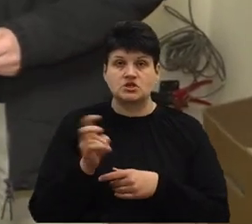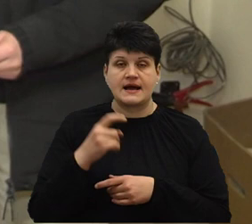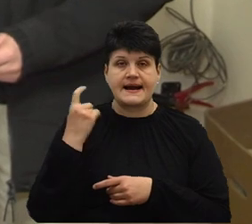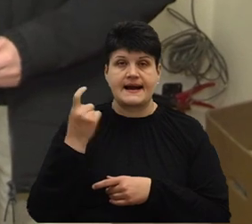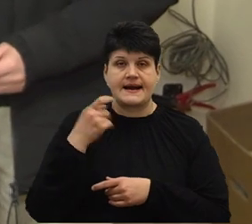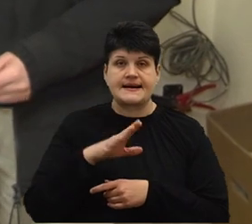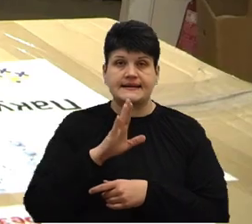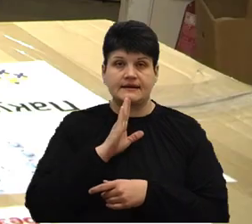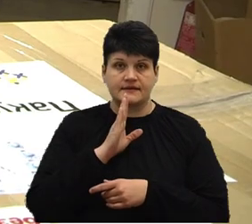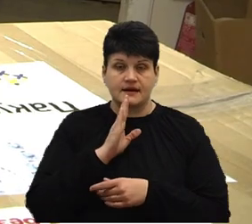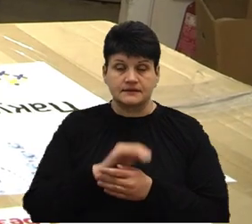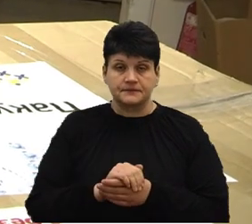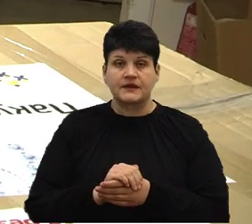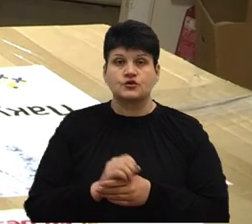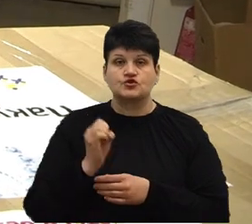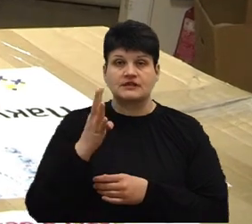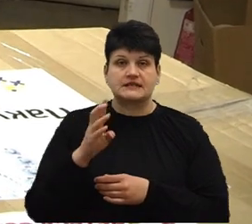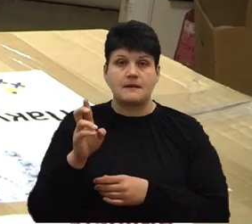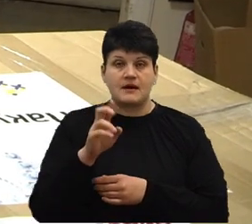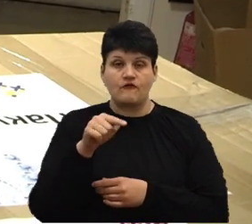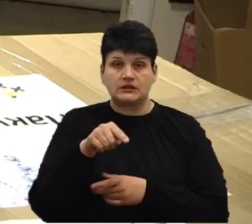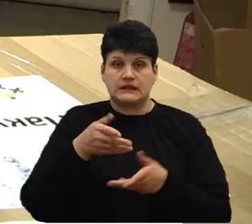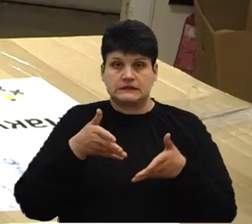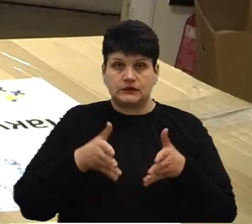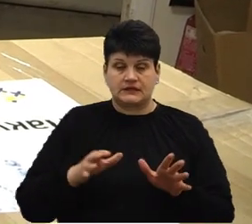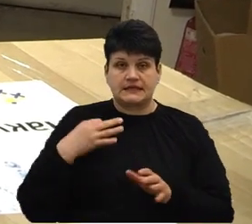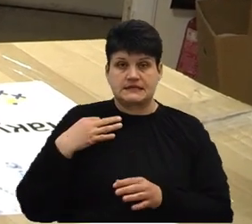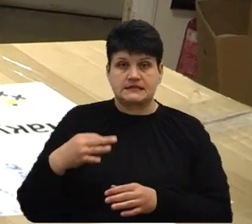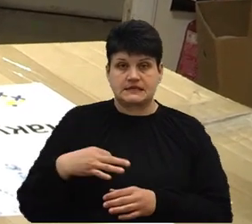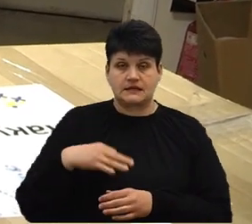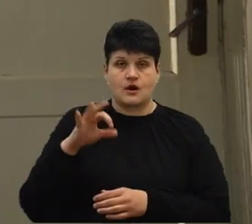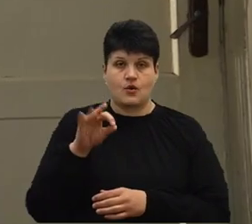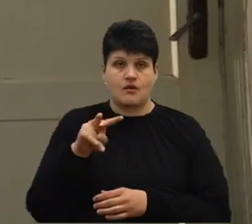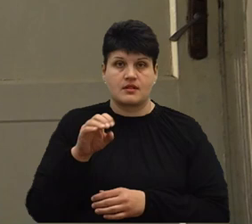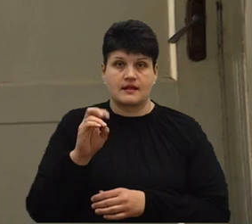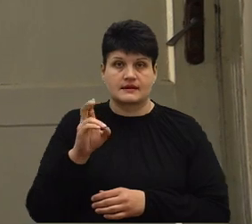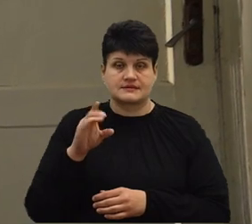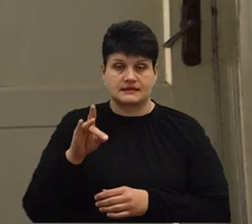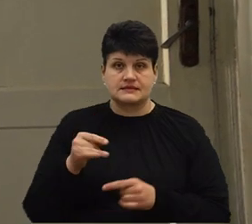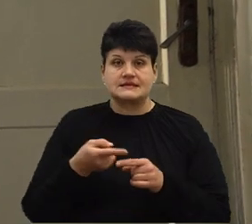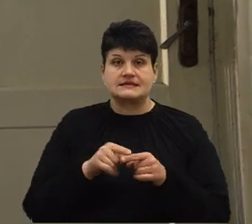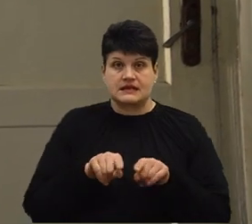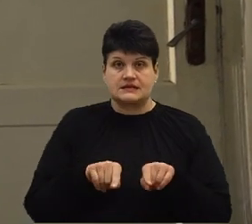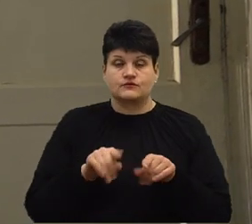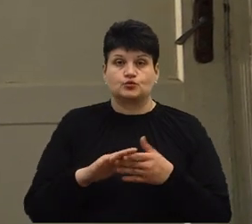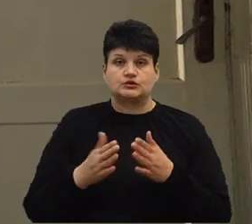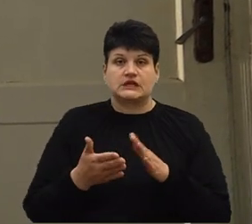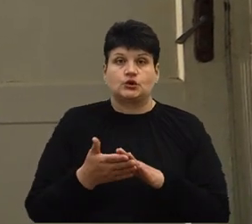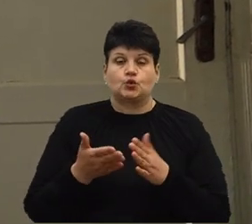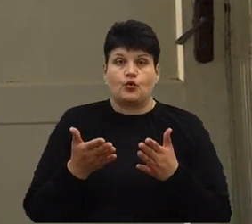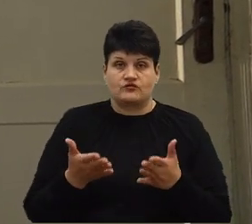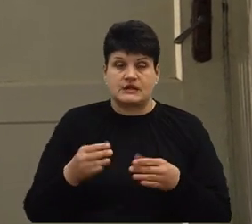Зінаїда климкіна 14 березня вона народила сина Олександра зараз в такому становищі